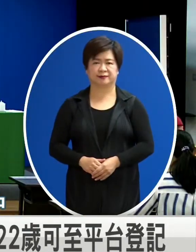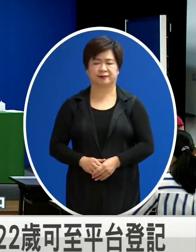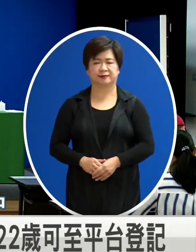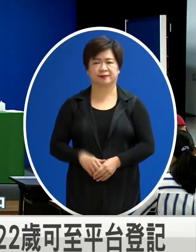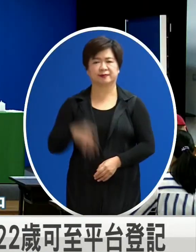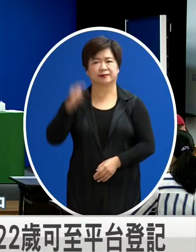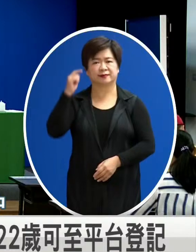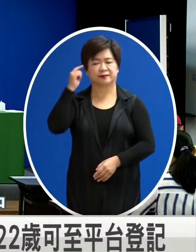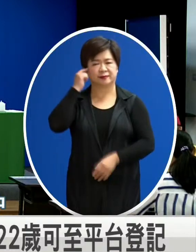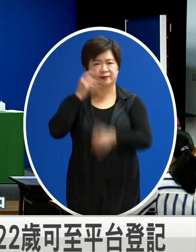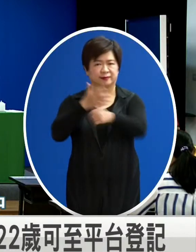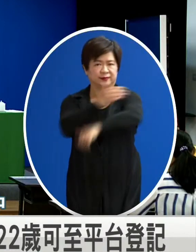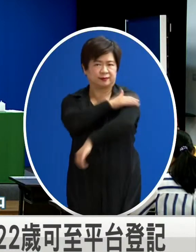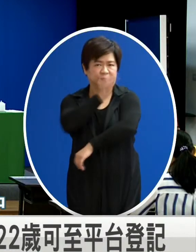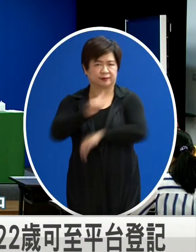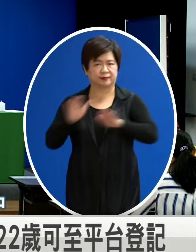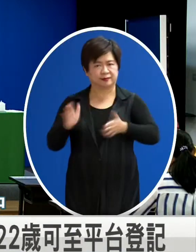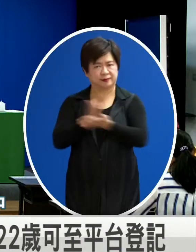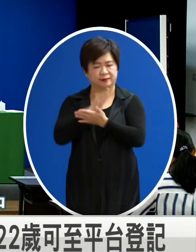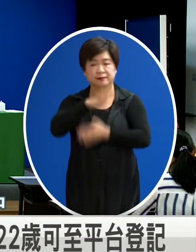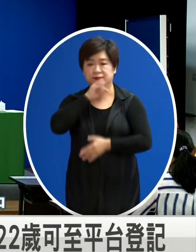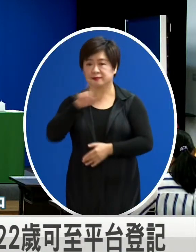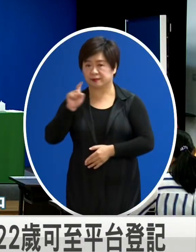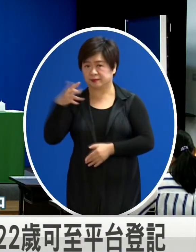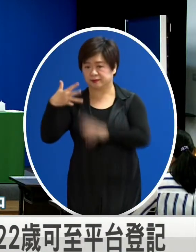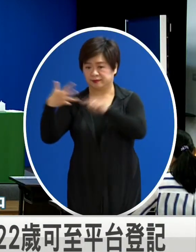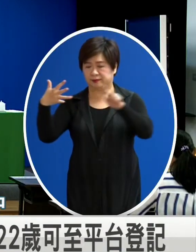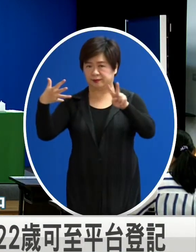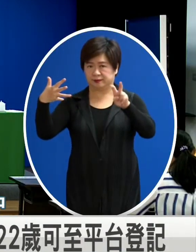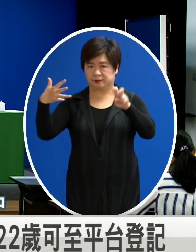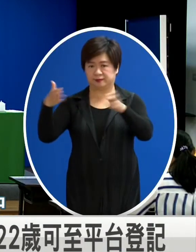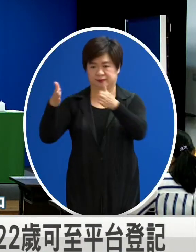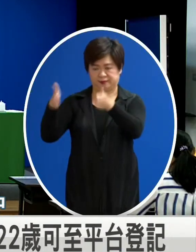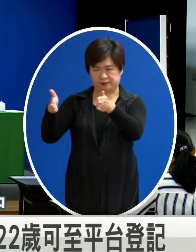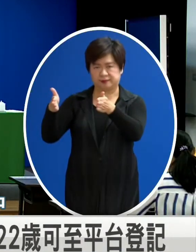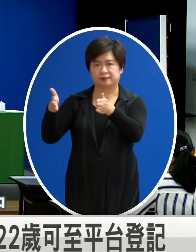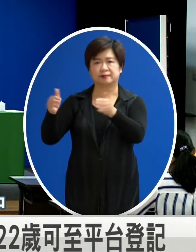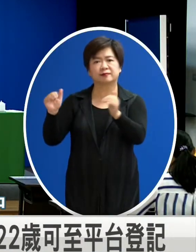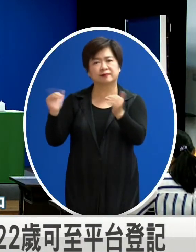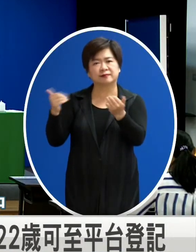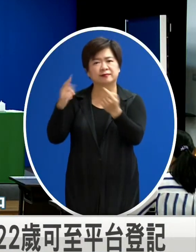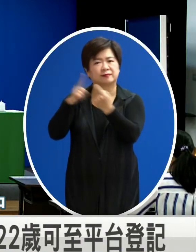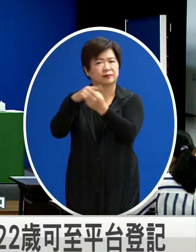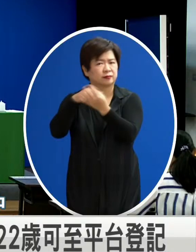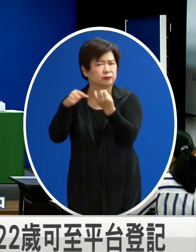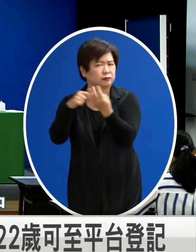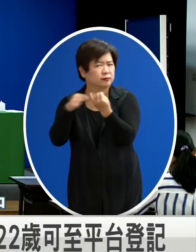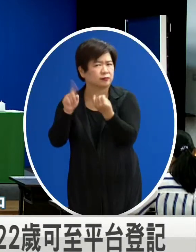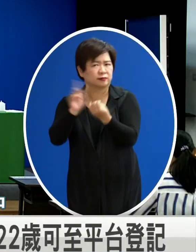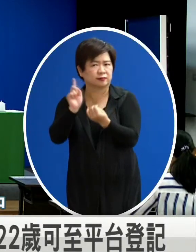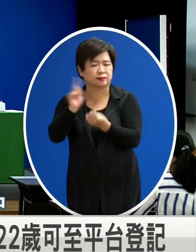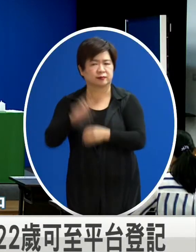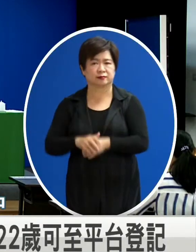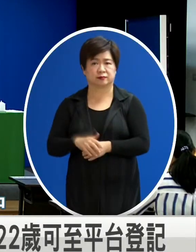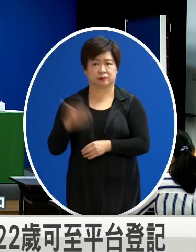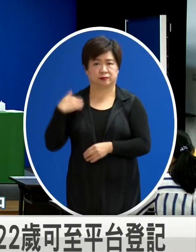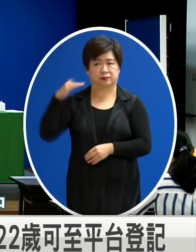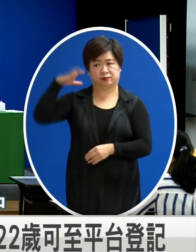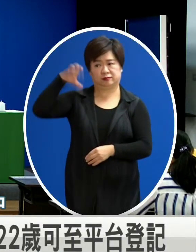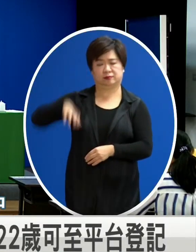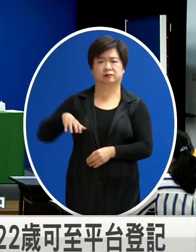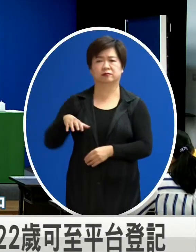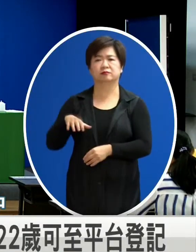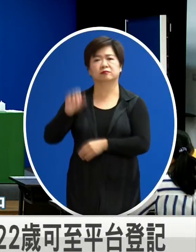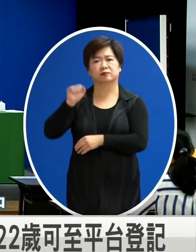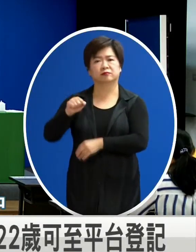部长想请教一下，我们现在评估18到22岁的民众这个族群大概有多少的人，就是因为之前高端有开放到